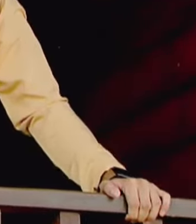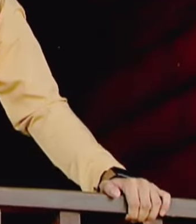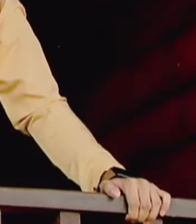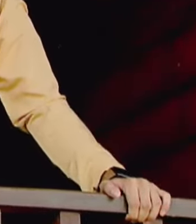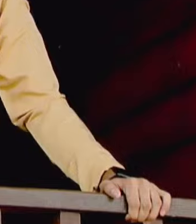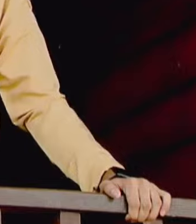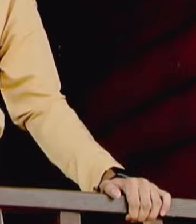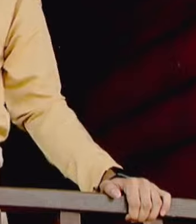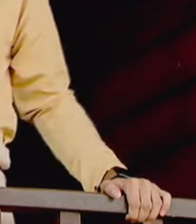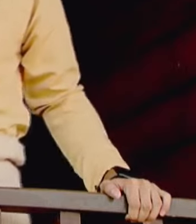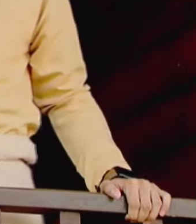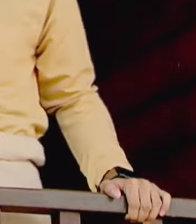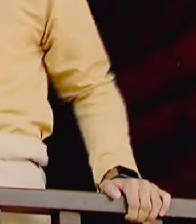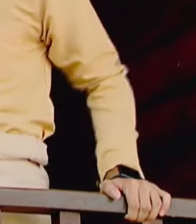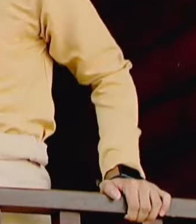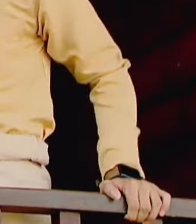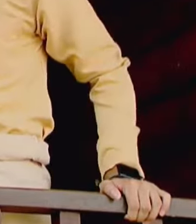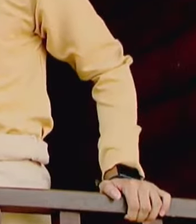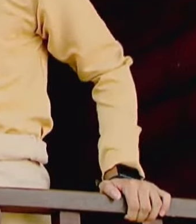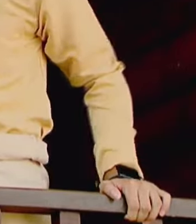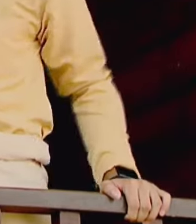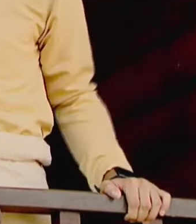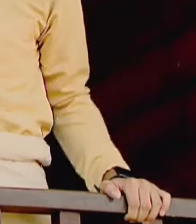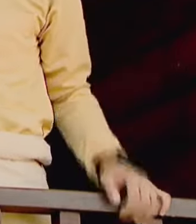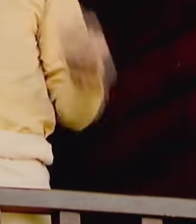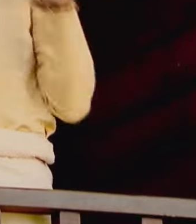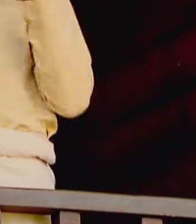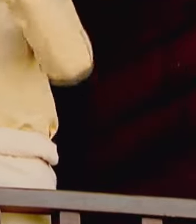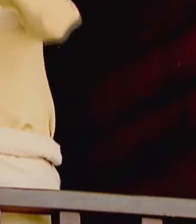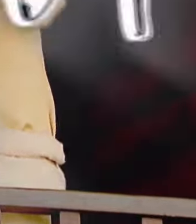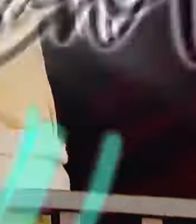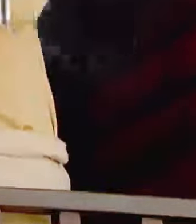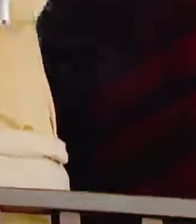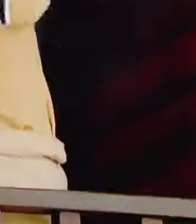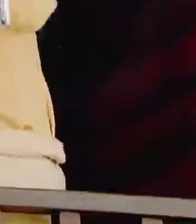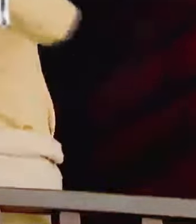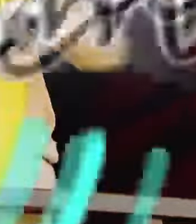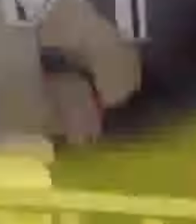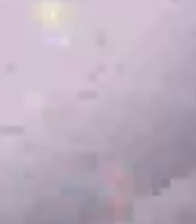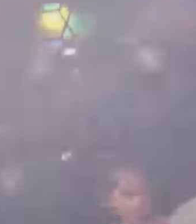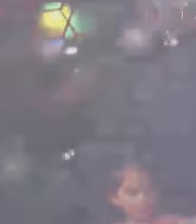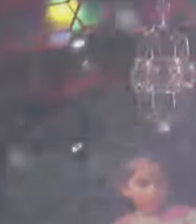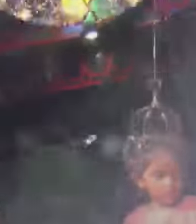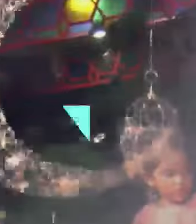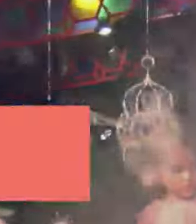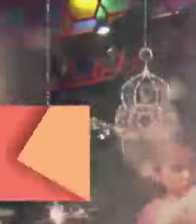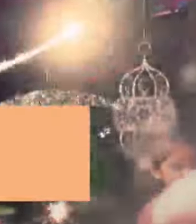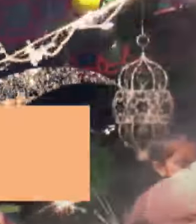bergembira. Cuek sikit, jangan sentap. Raya!